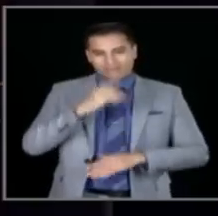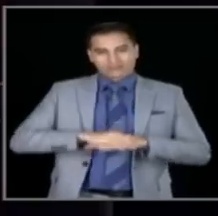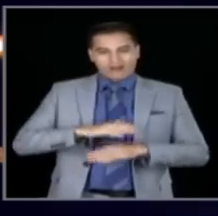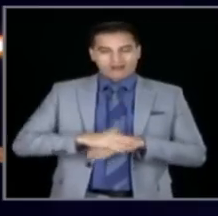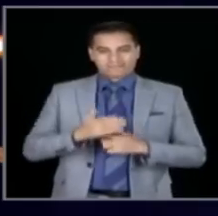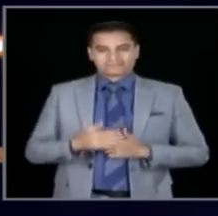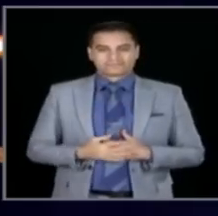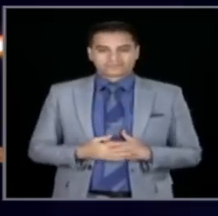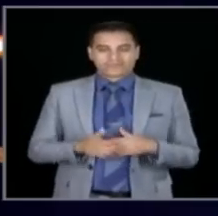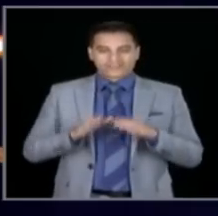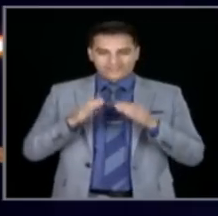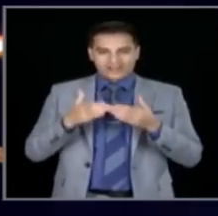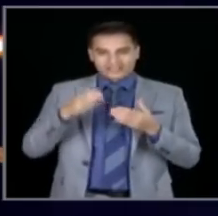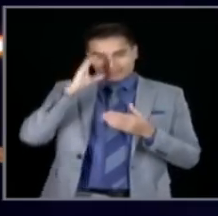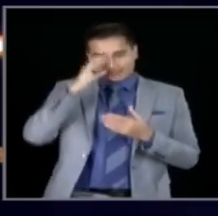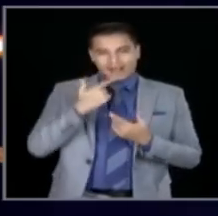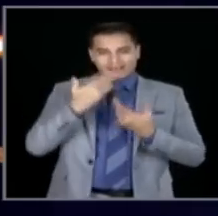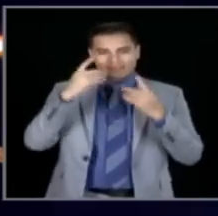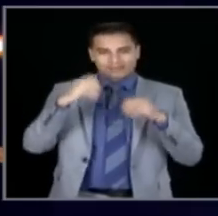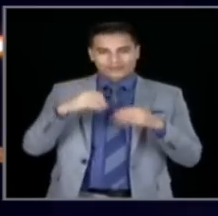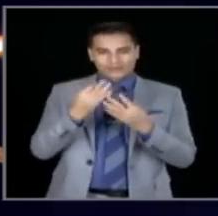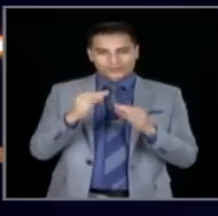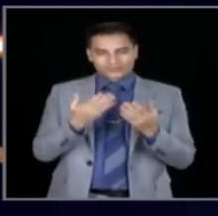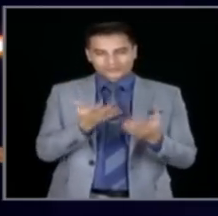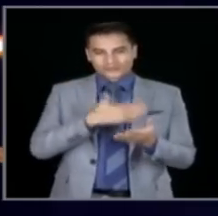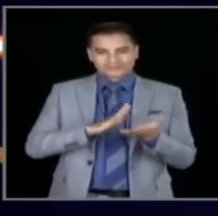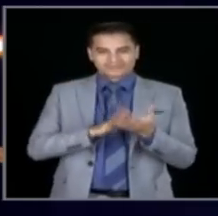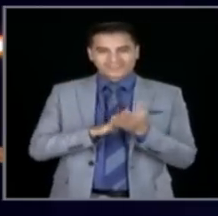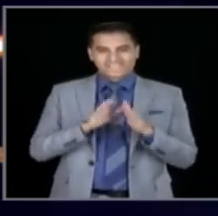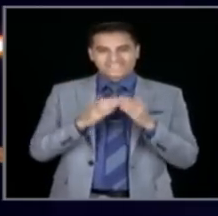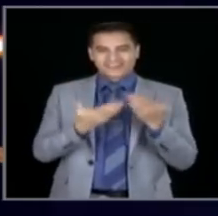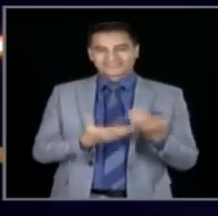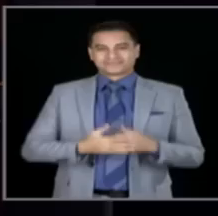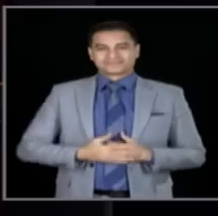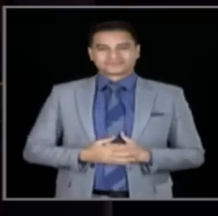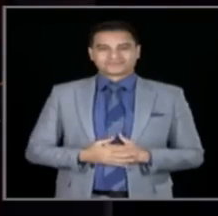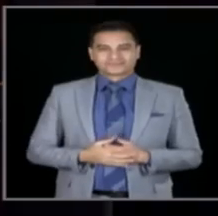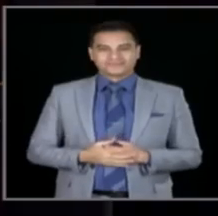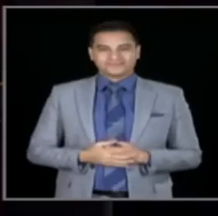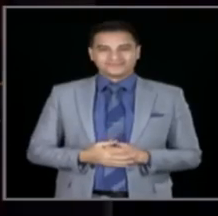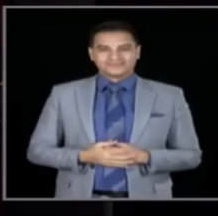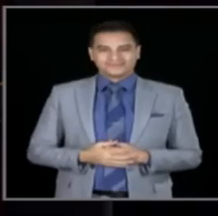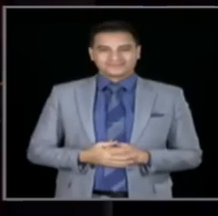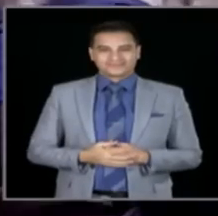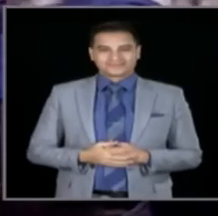اكيد فريق الزمالك بتمنى لكم كل التوفيق. نحيي كلنا فريق الزمالك.